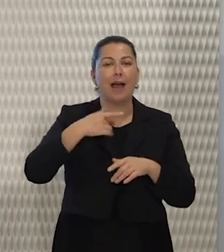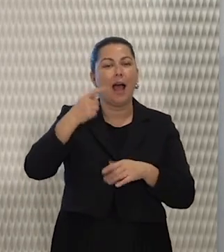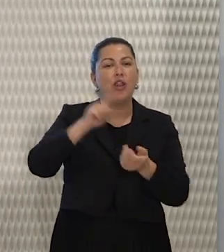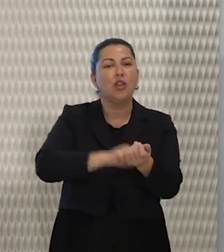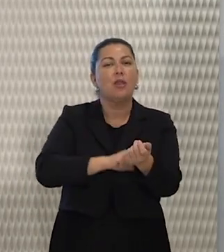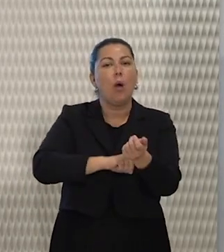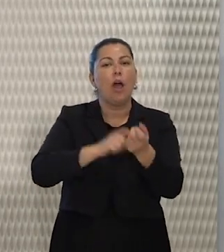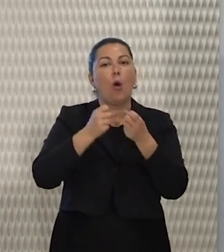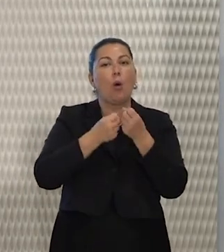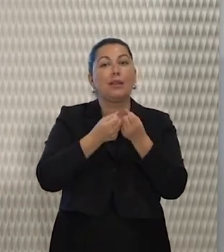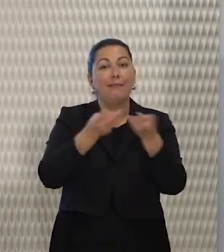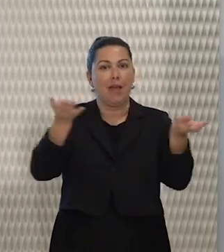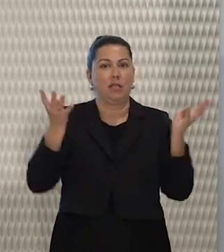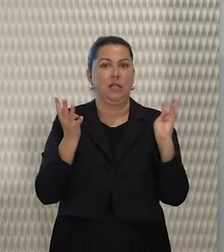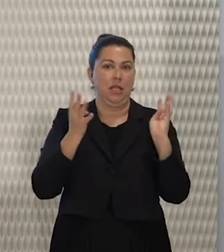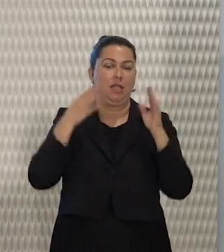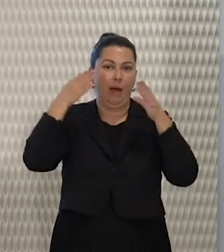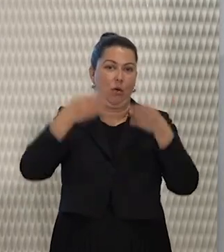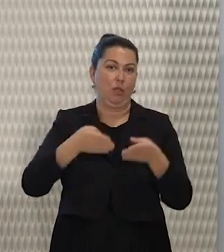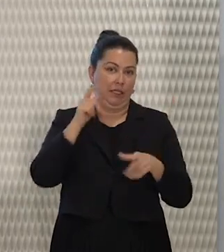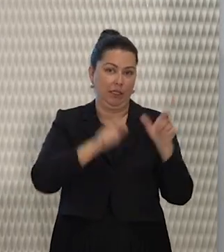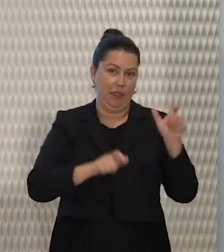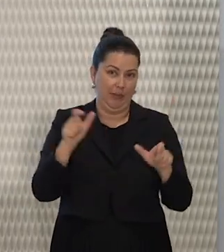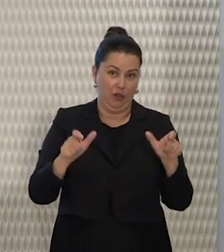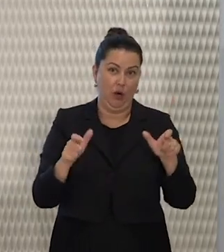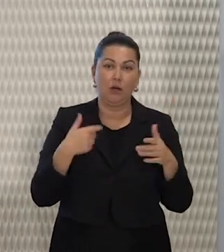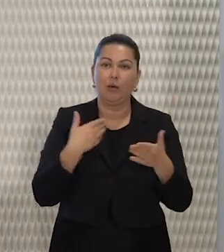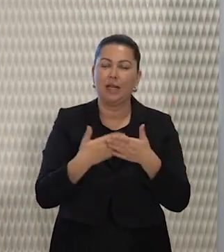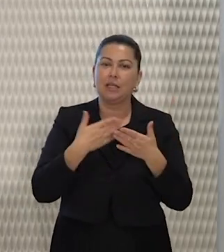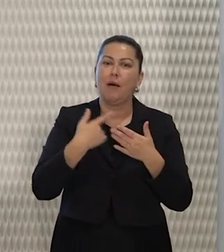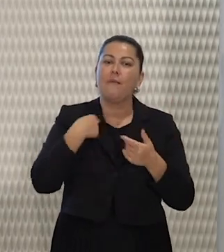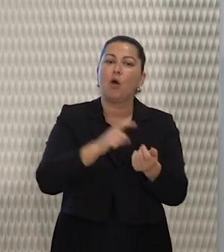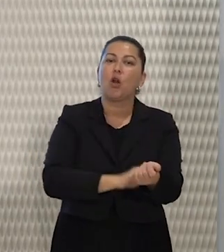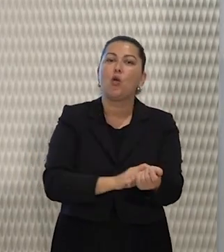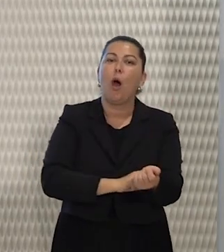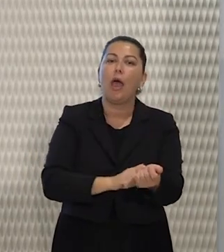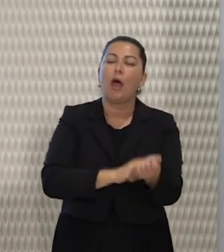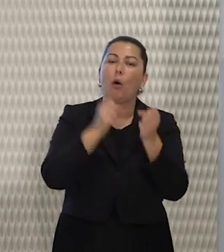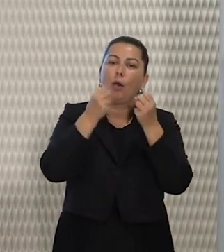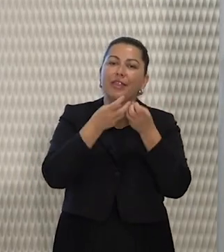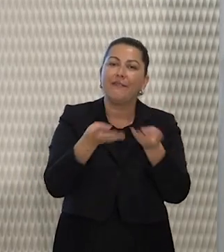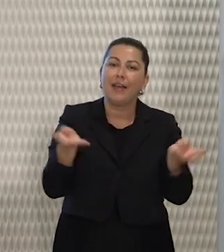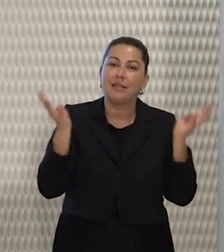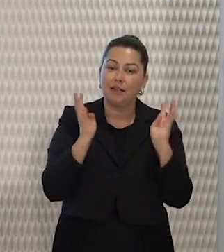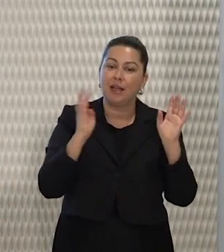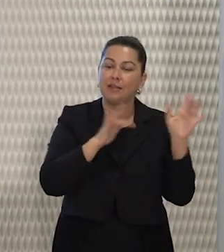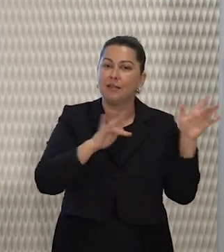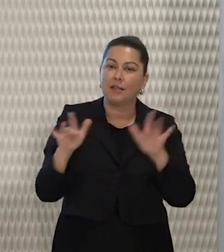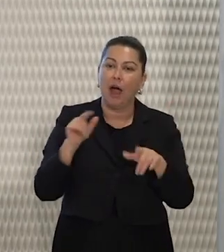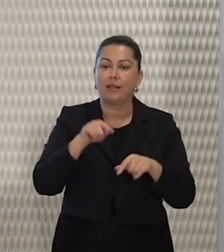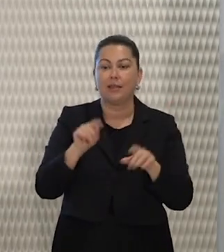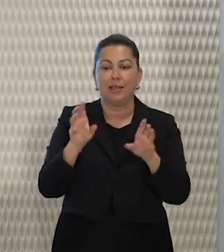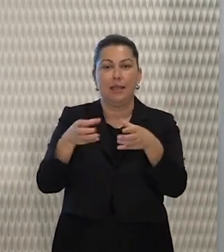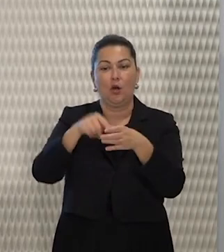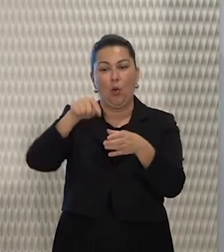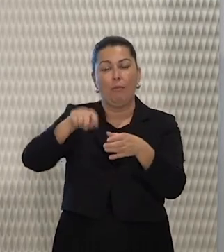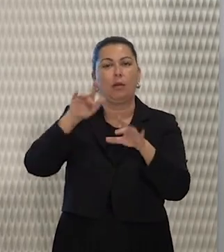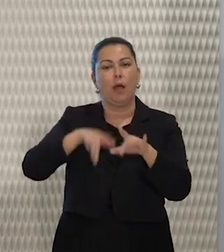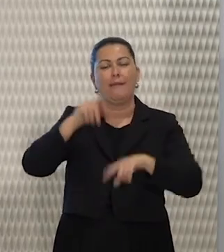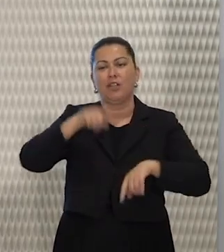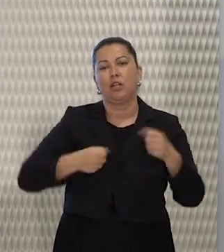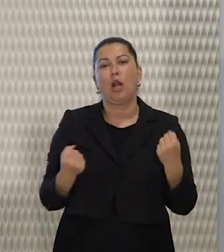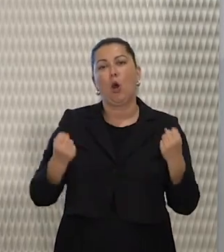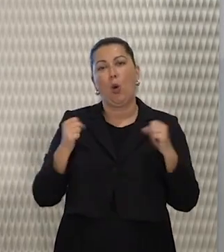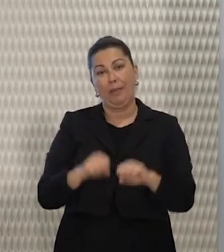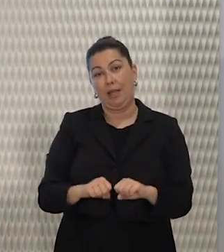Neurodiversität herausgestellt. Aufgrund dieser Neurodiversität hat die Kompetenzgruppe diverse Kompetenzen. Das